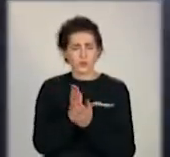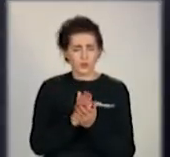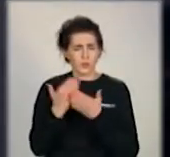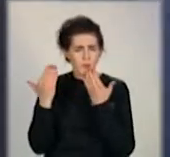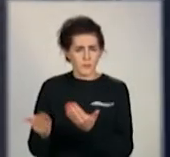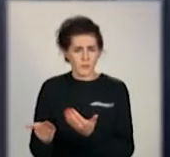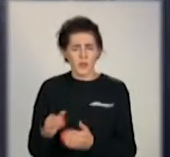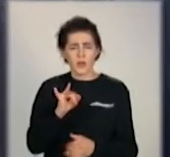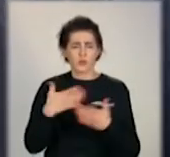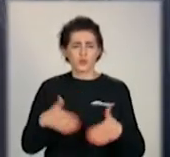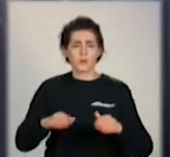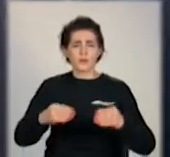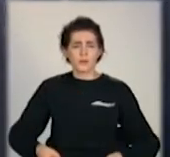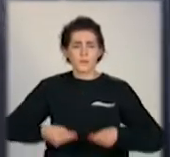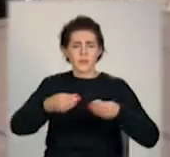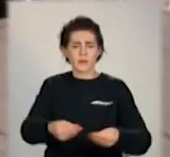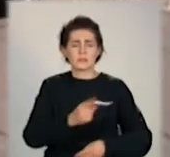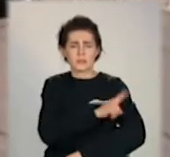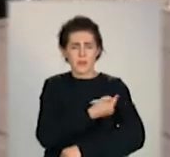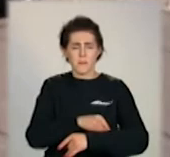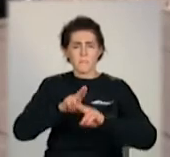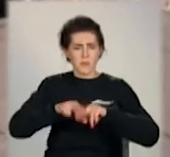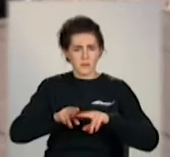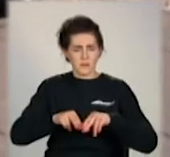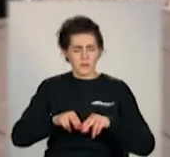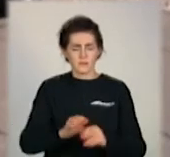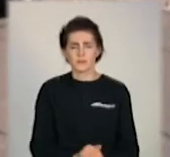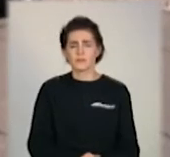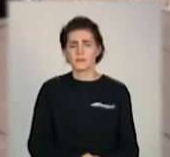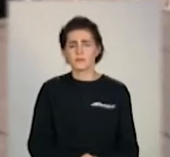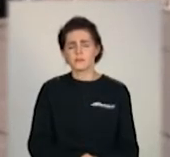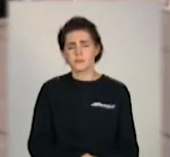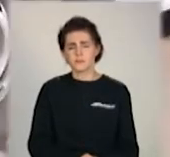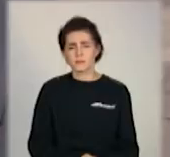і вже видали санітарний паспорт.